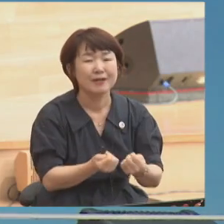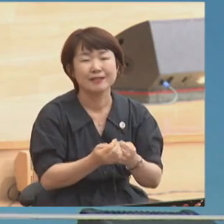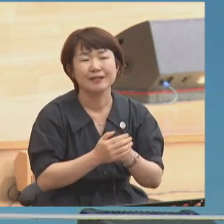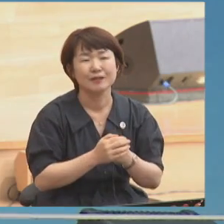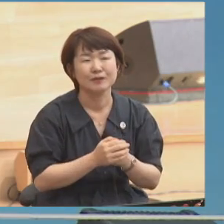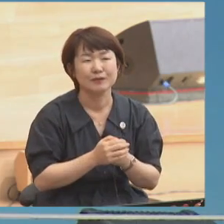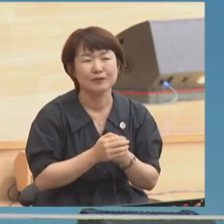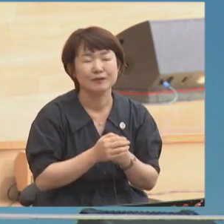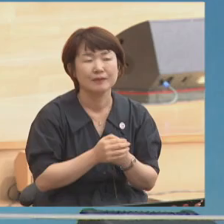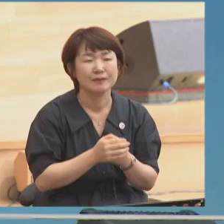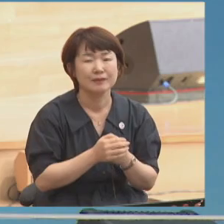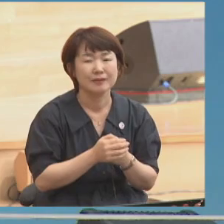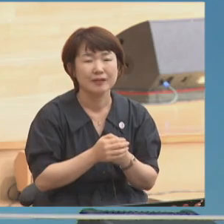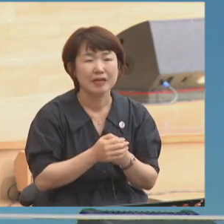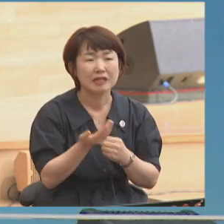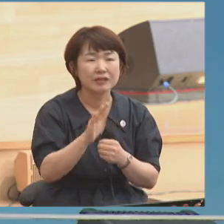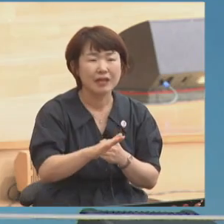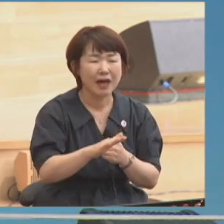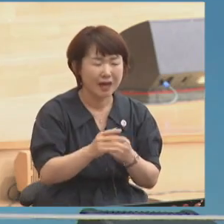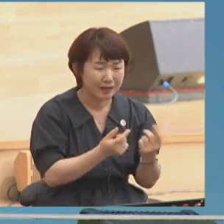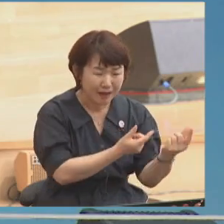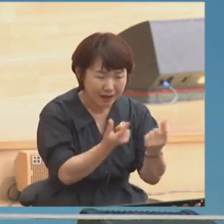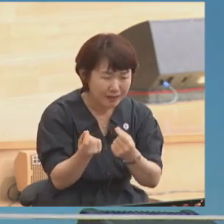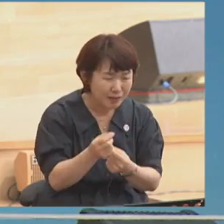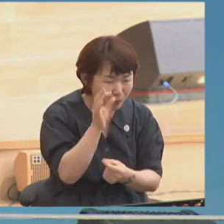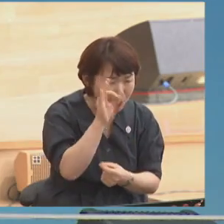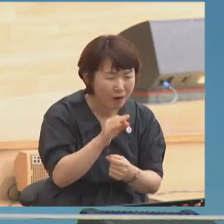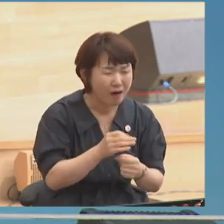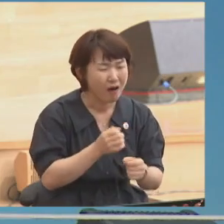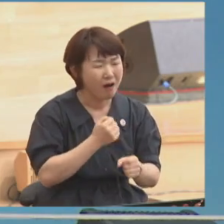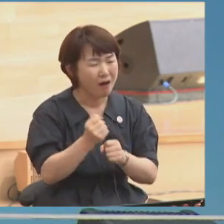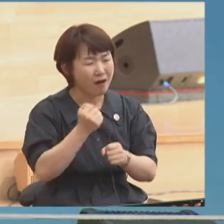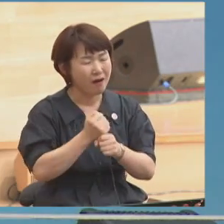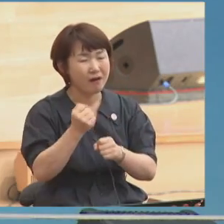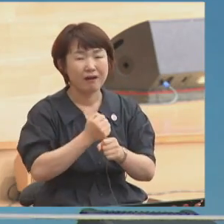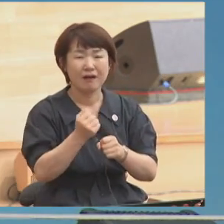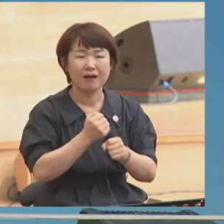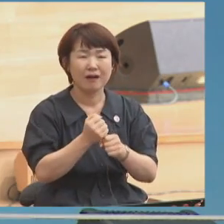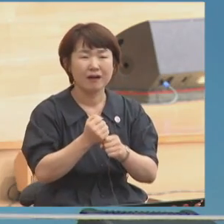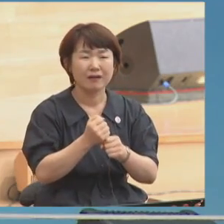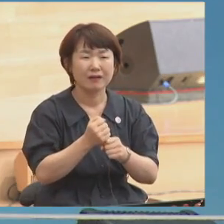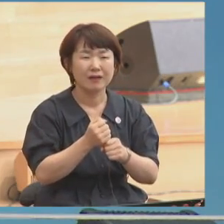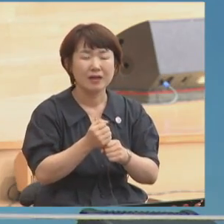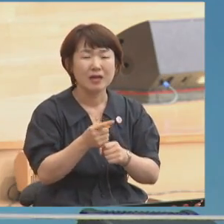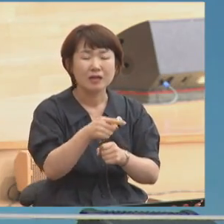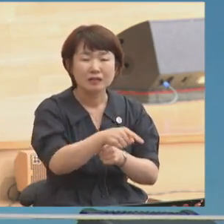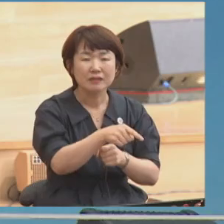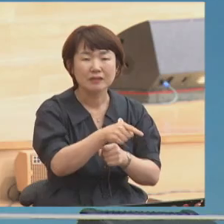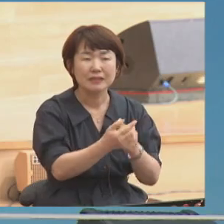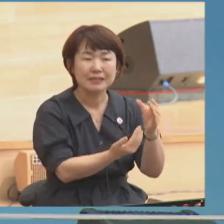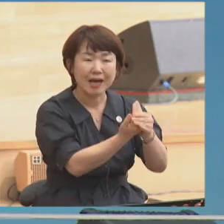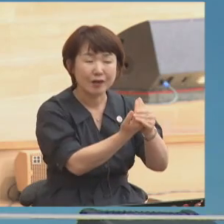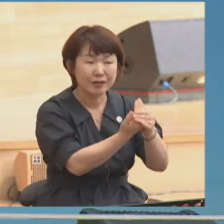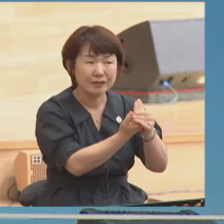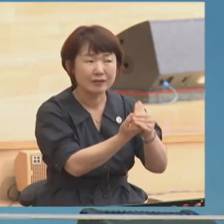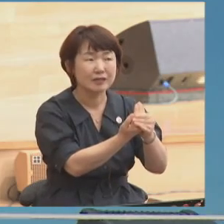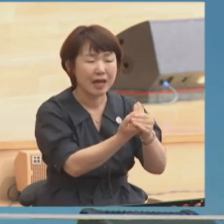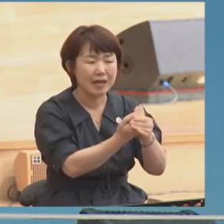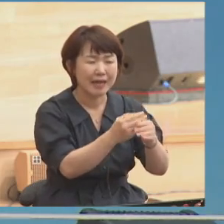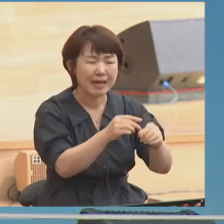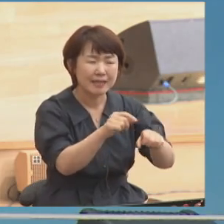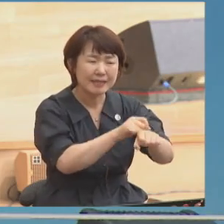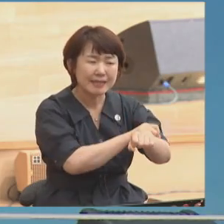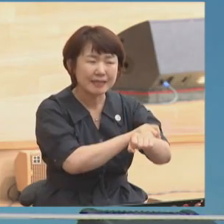수두룩합니다. 근데 다 하나같이 좀 어이가 없어요. 근데 이런 사건들의